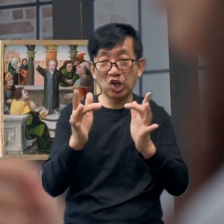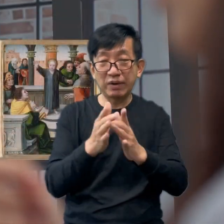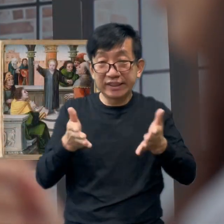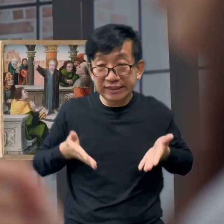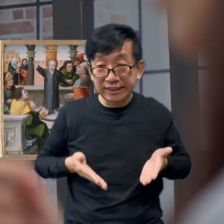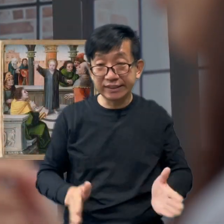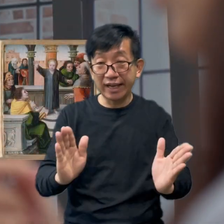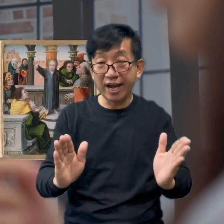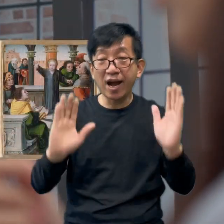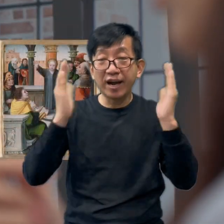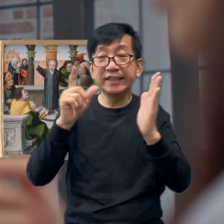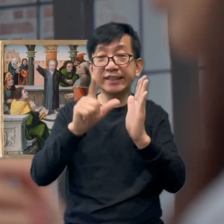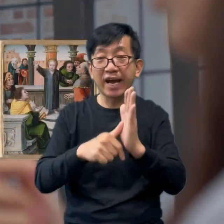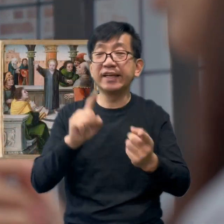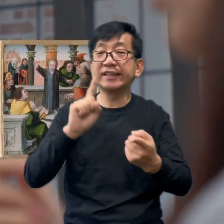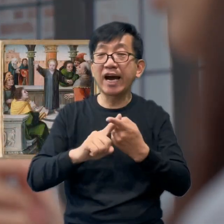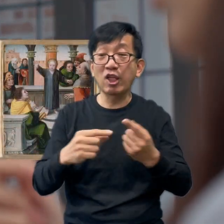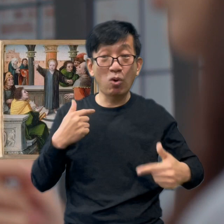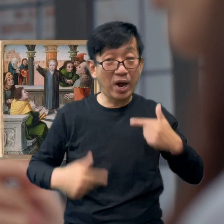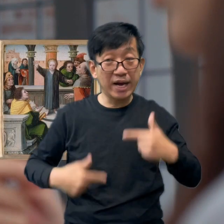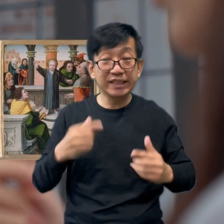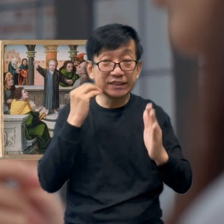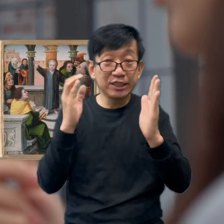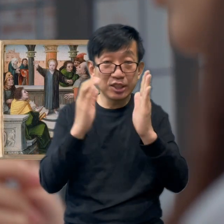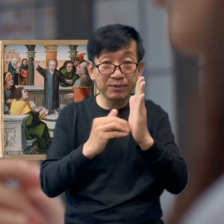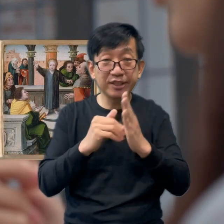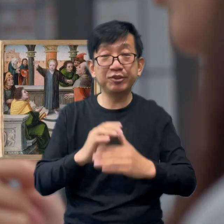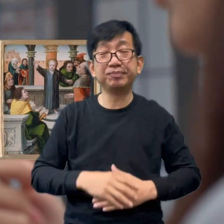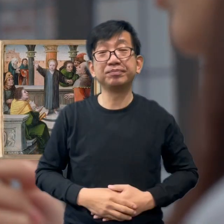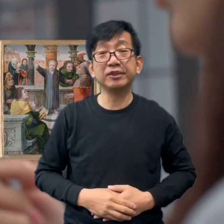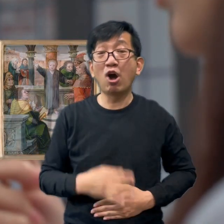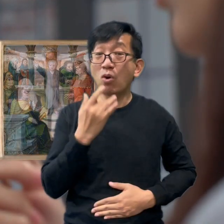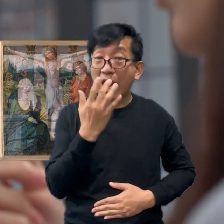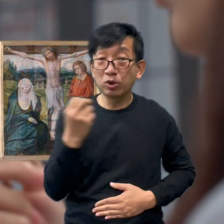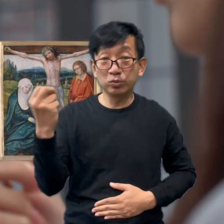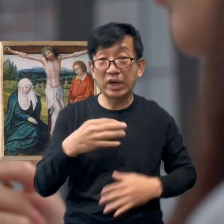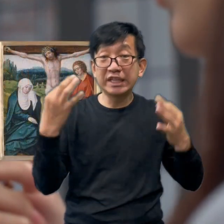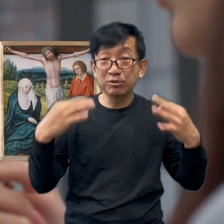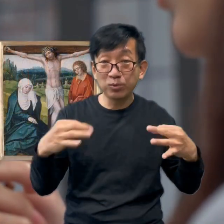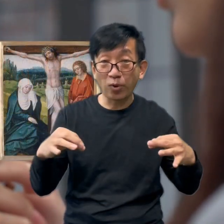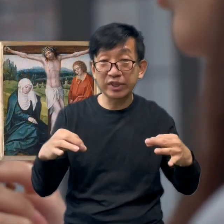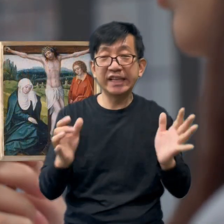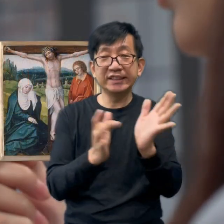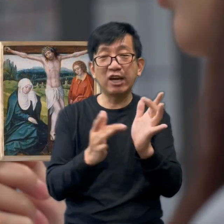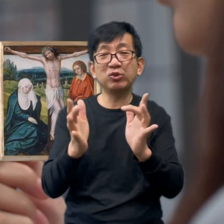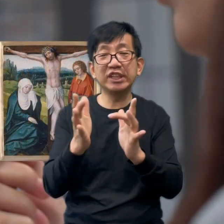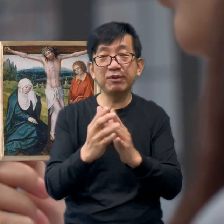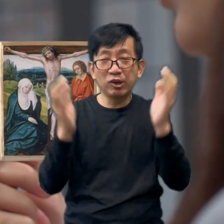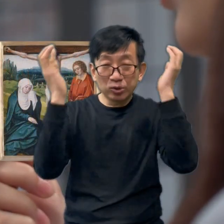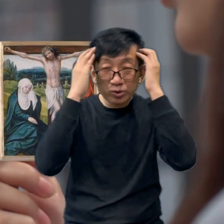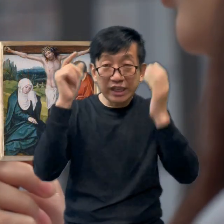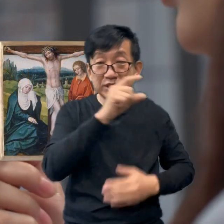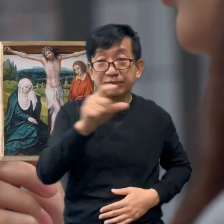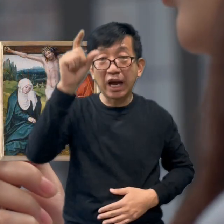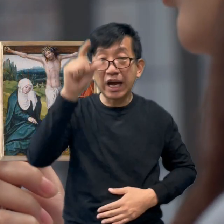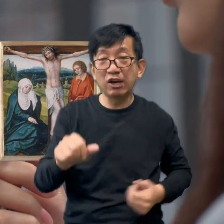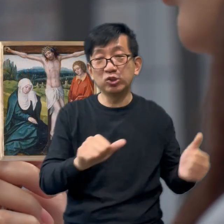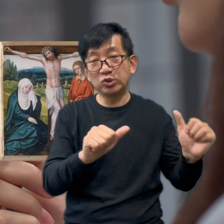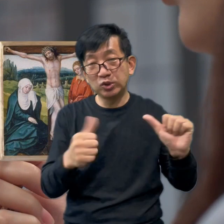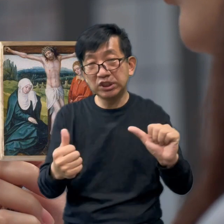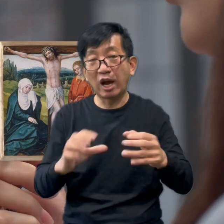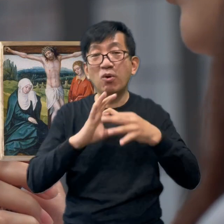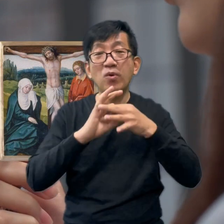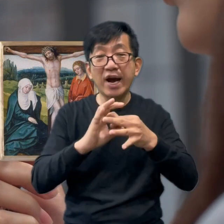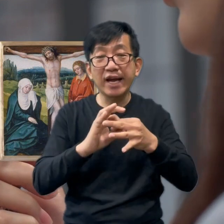예수님 탄생과 어린 시절에 관한 환희의 신비를, 화요일과 금요일에는 예수님의 순환과